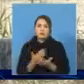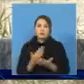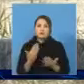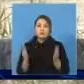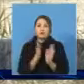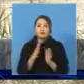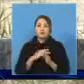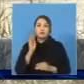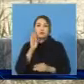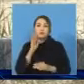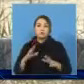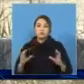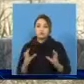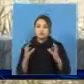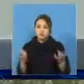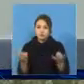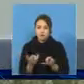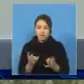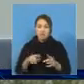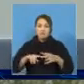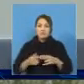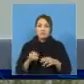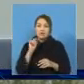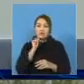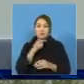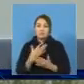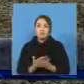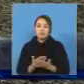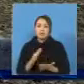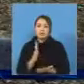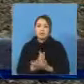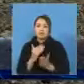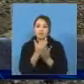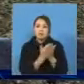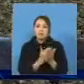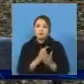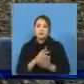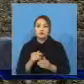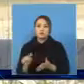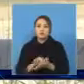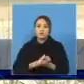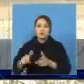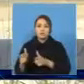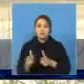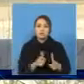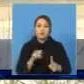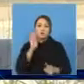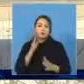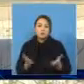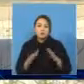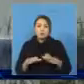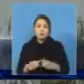тәртібіне қойылып, су деңгейін сақтап қалу үшін техникалық, экономикалық негіздеме, жобалық, сметалық құжат дайындалып жатыр. Су қоры